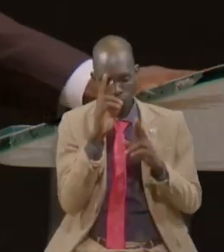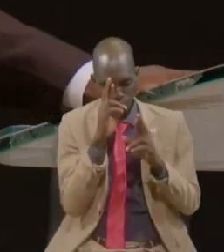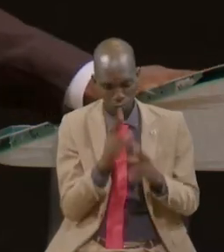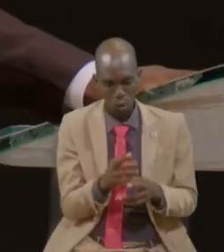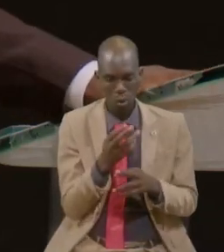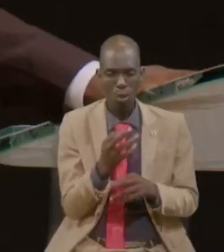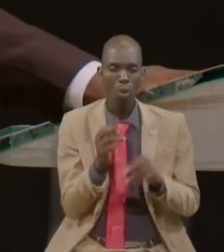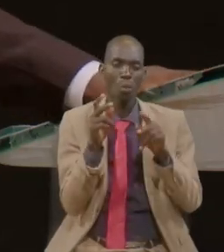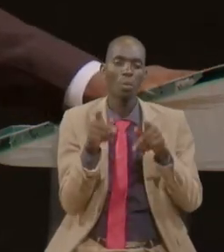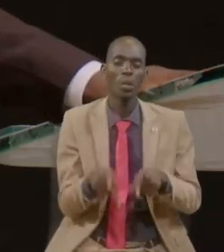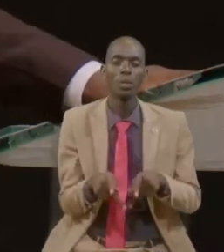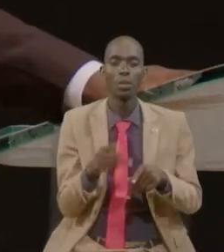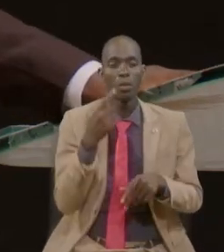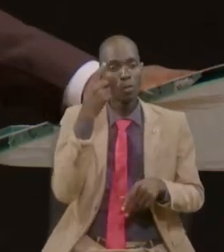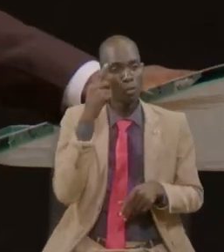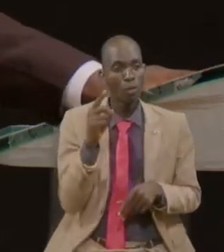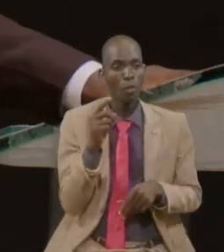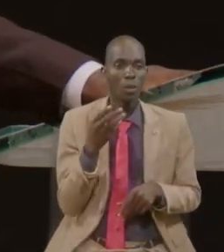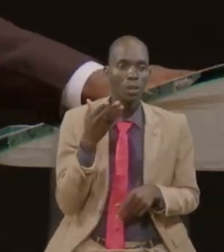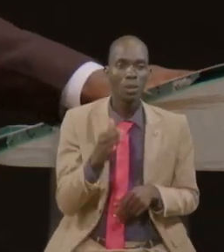Et tu ne fais pas exception de personne.